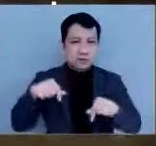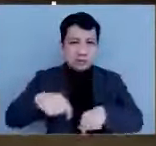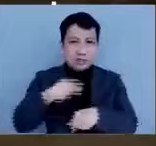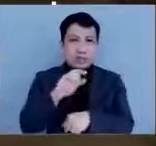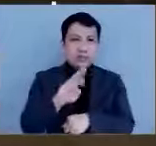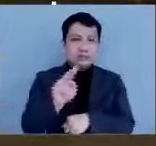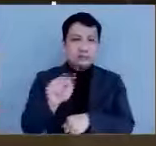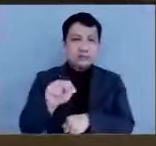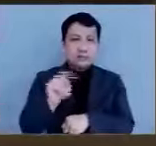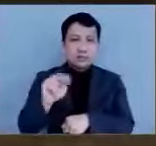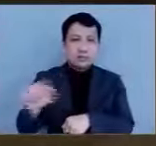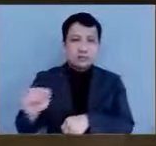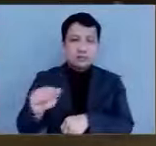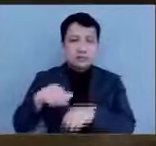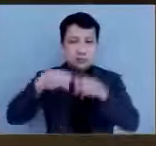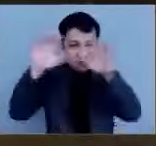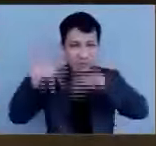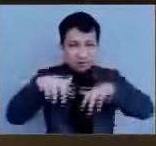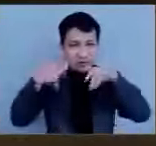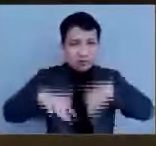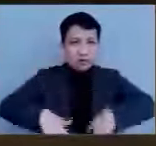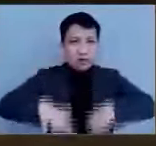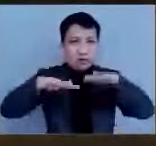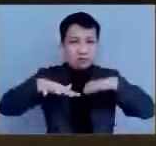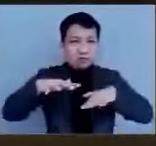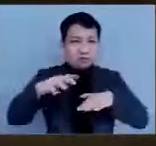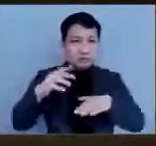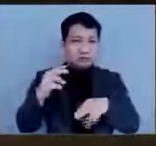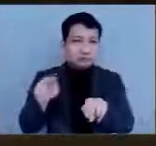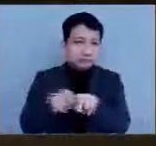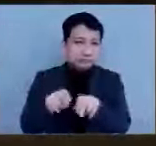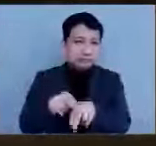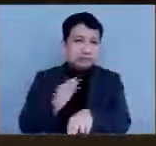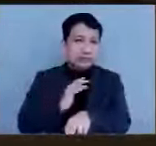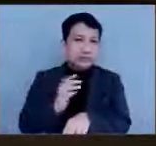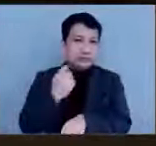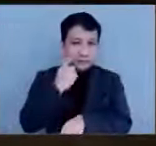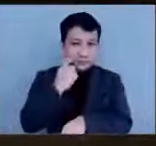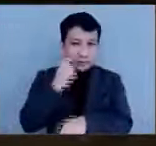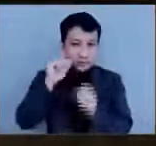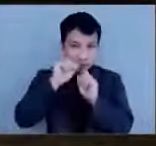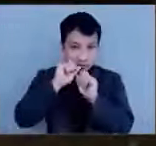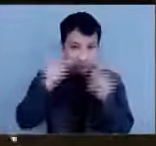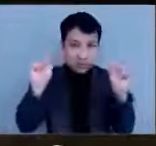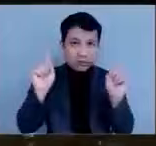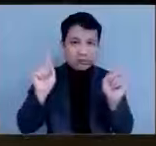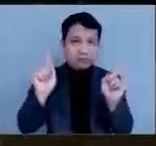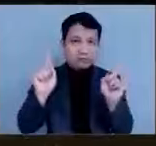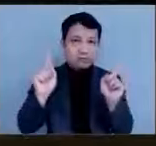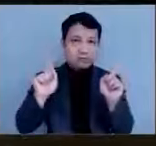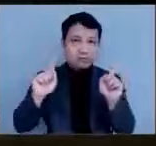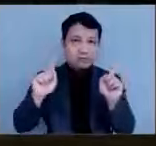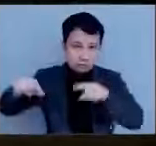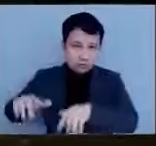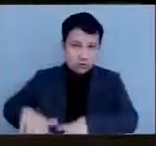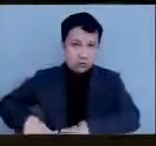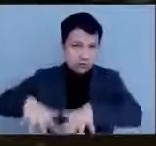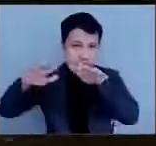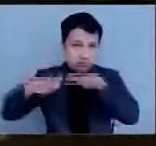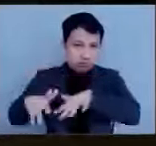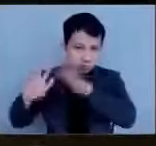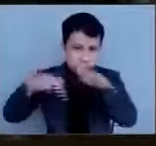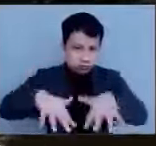sa tuwing uulan ay nagkakaroon ng pagbaha sa kanilang mga lugar. Yun nga lang, kanina ay bigla na lamang daw rumagasa ang tubig baha at napuno